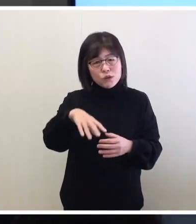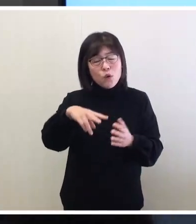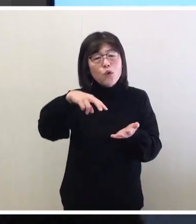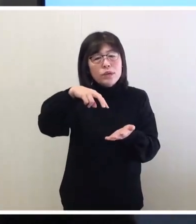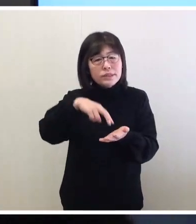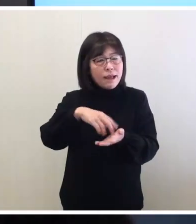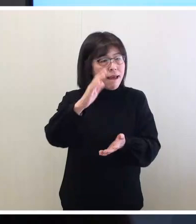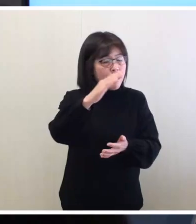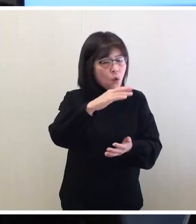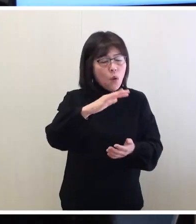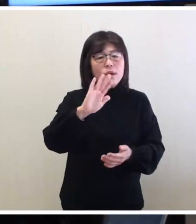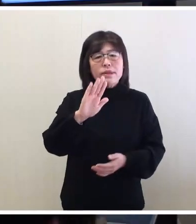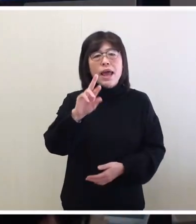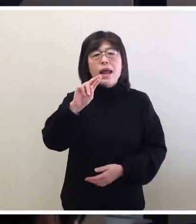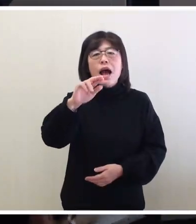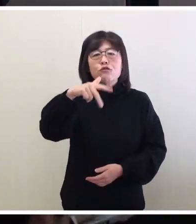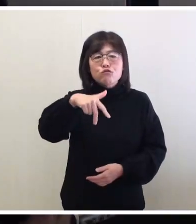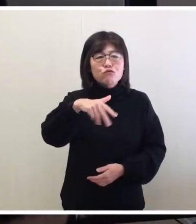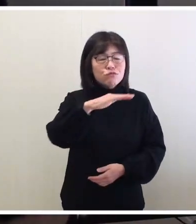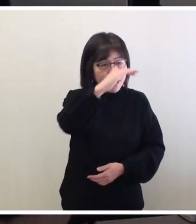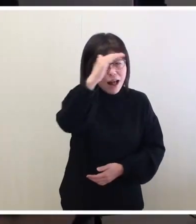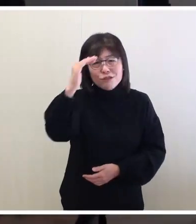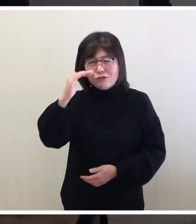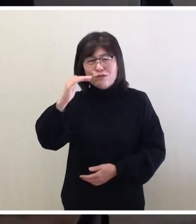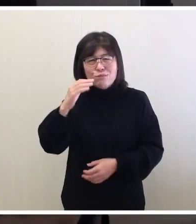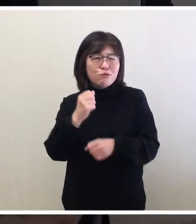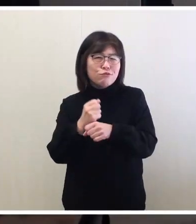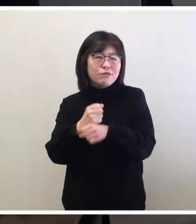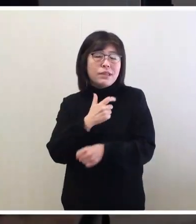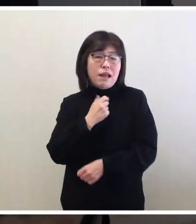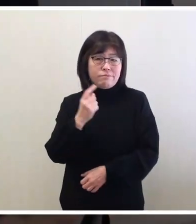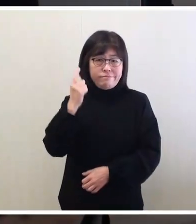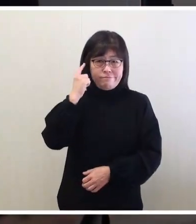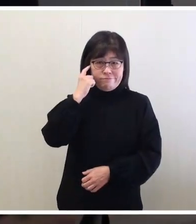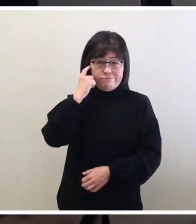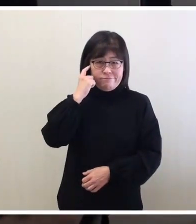として、テラスも計画していきたいというふうに思っております。